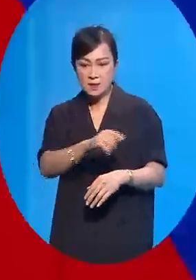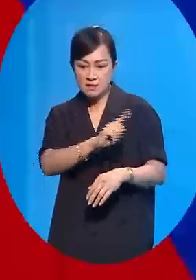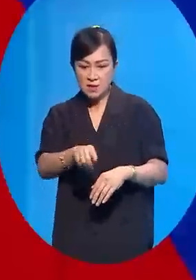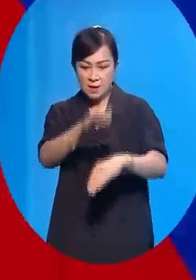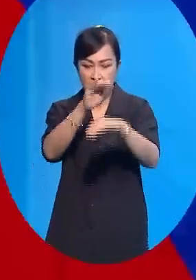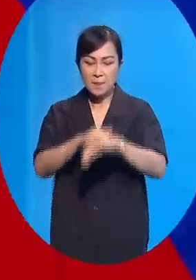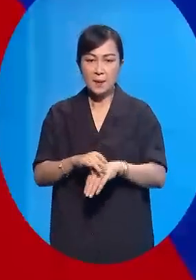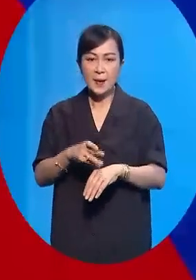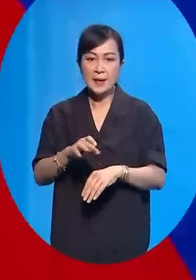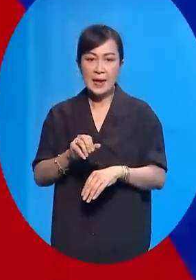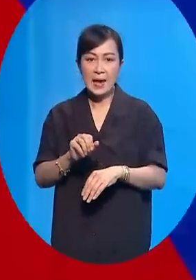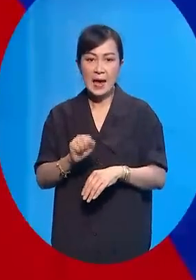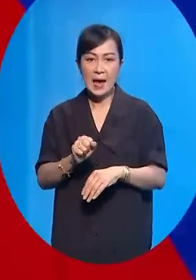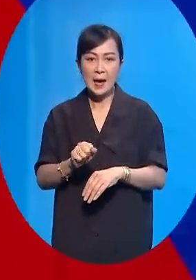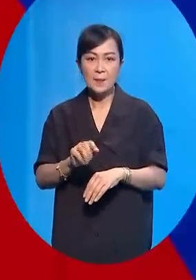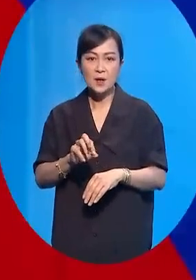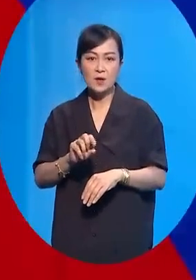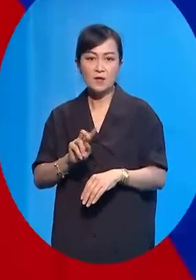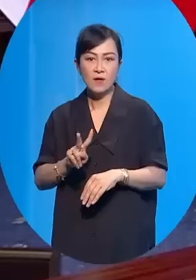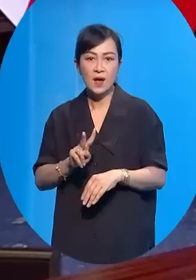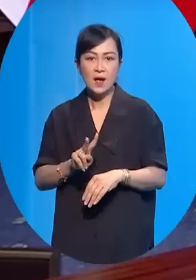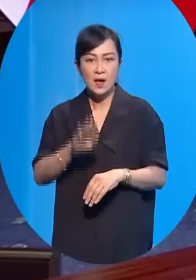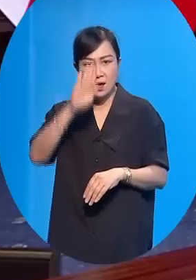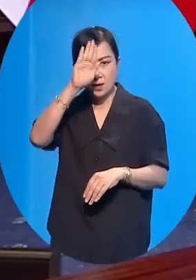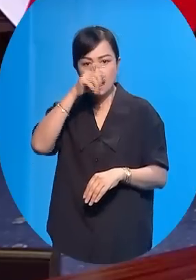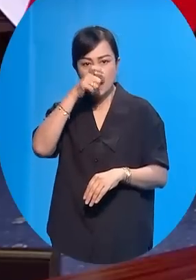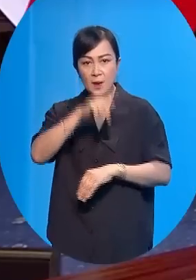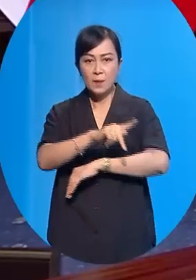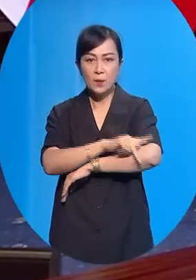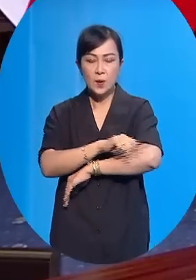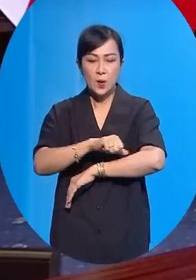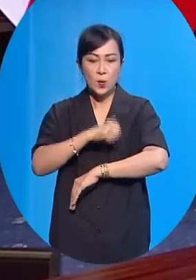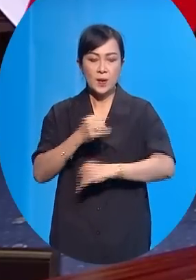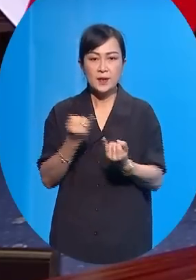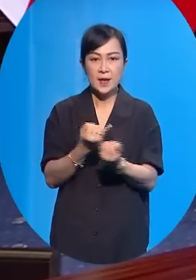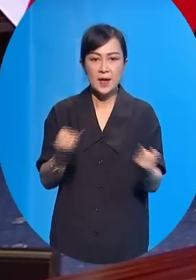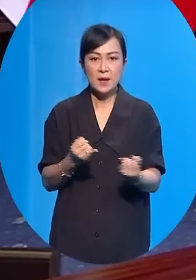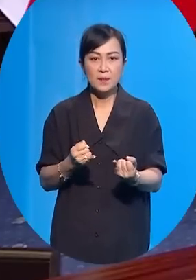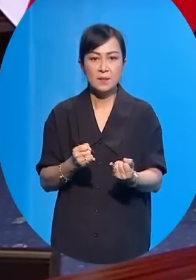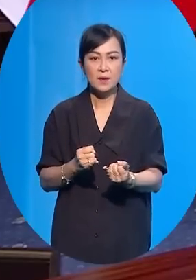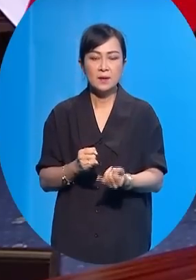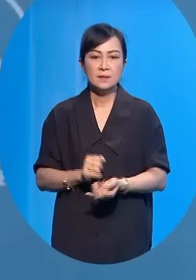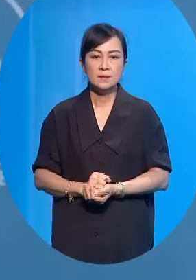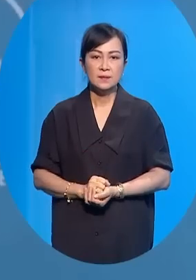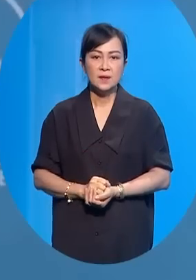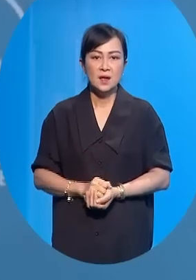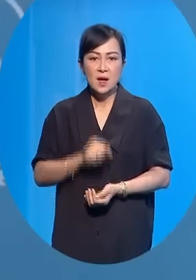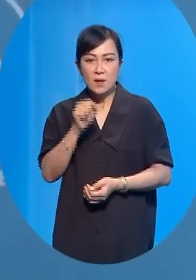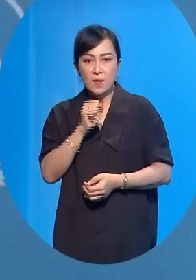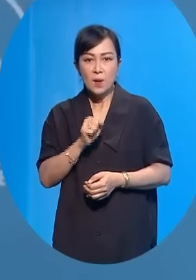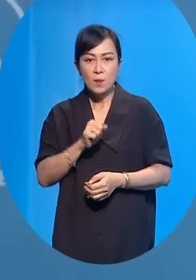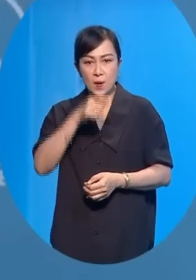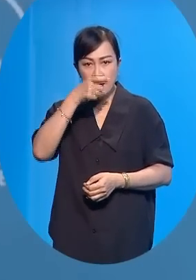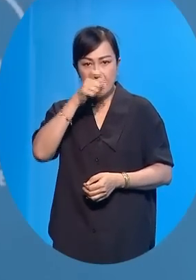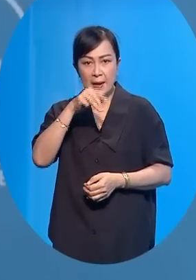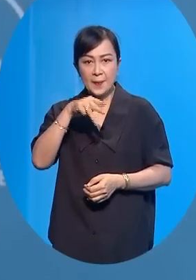bắt đối với Maria levela ủy viên của tổng thống Nga phụ trách quyền trẻ em dưới các cáo buộc tương tự người phát ngôn bộ